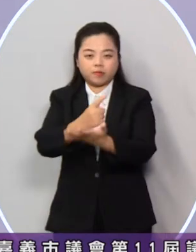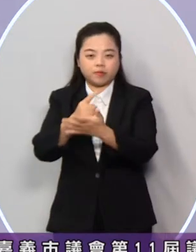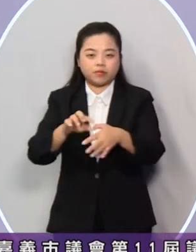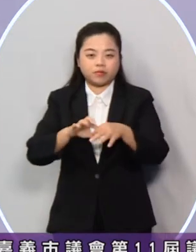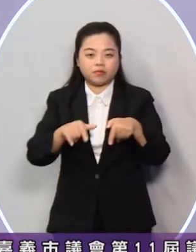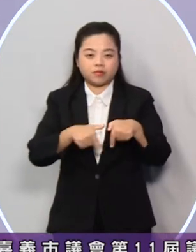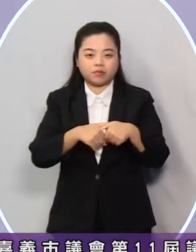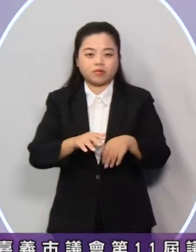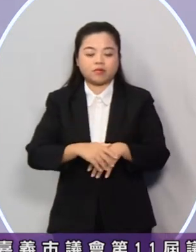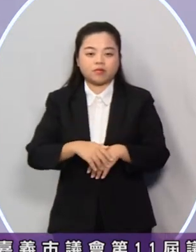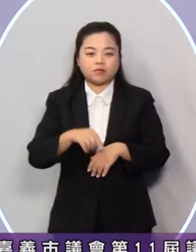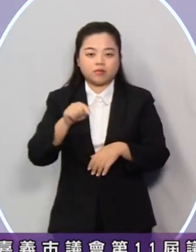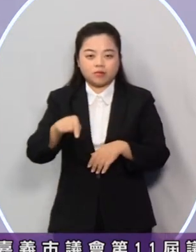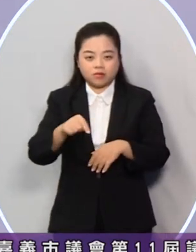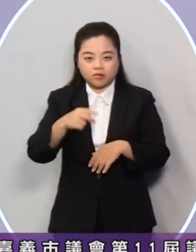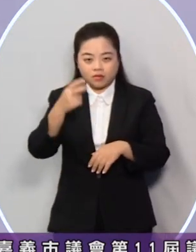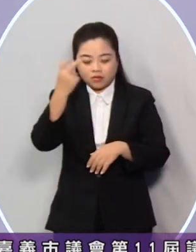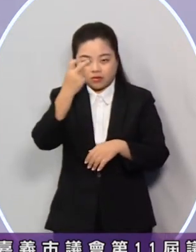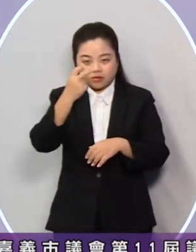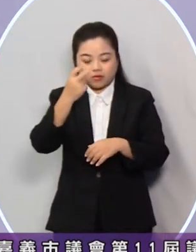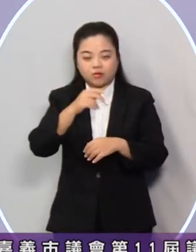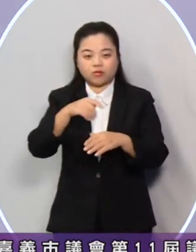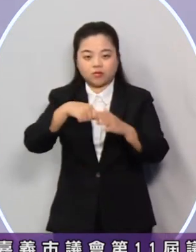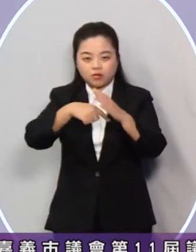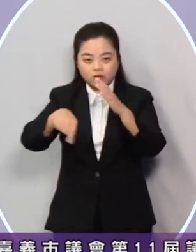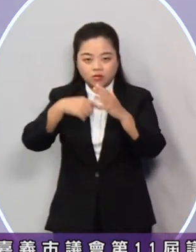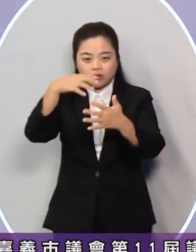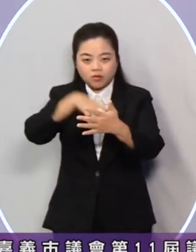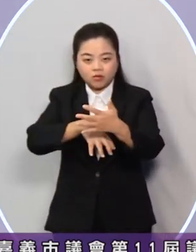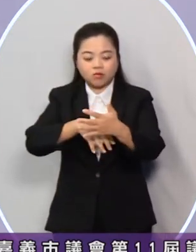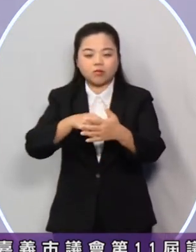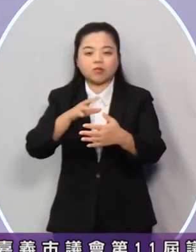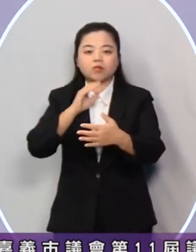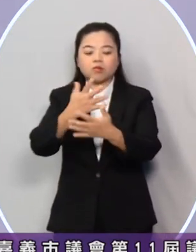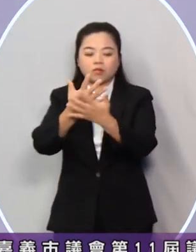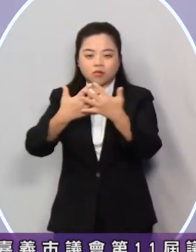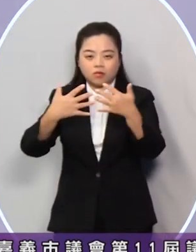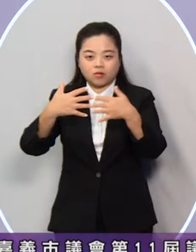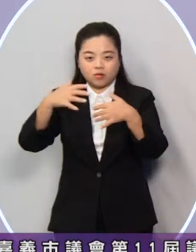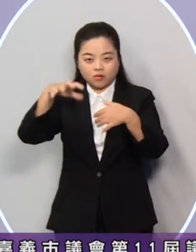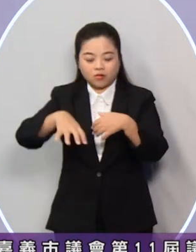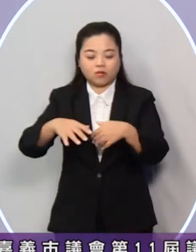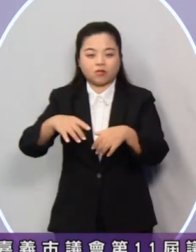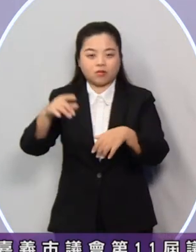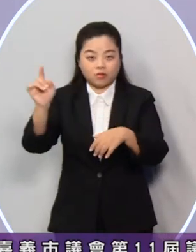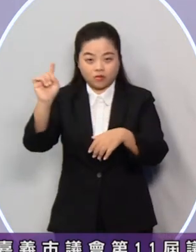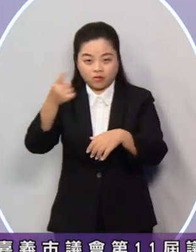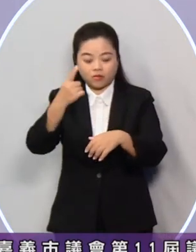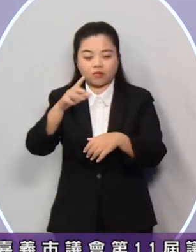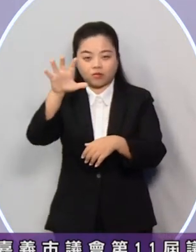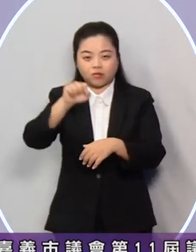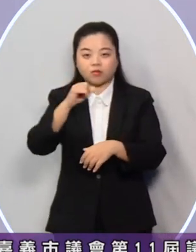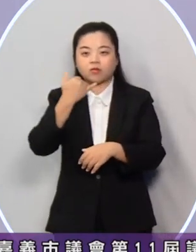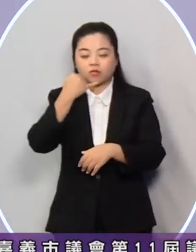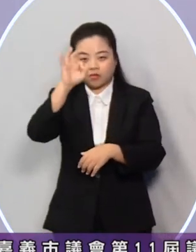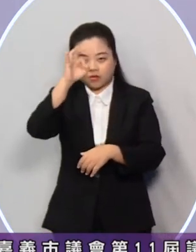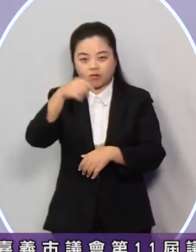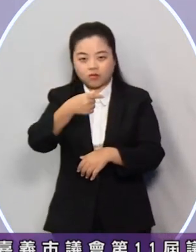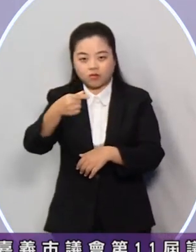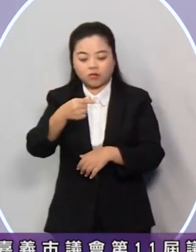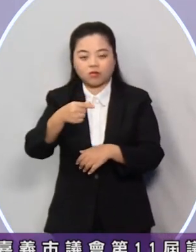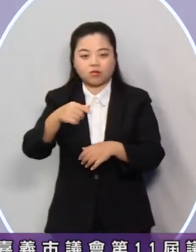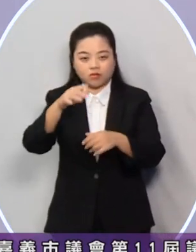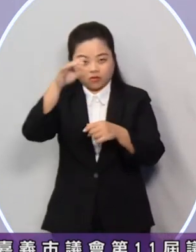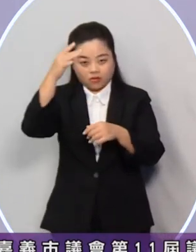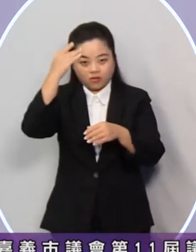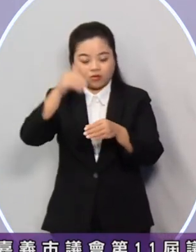说一下，这个监察院的报告来自于监察院的网站，是可以公开读取的，只要 Google 南投